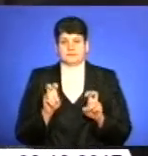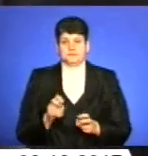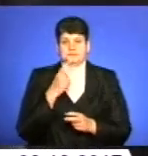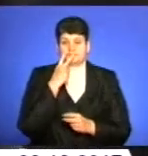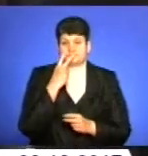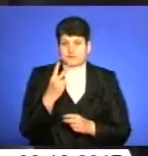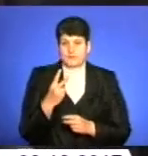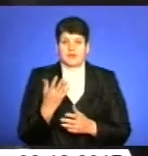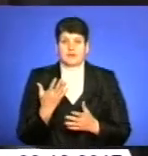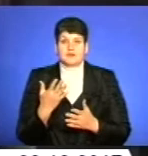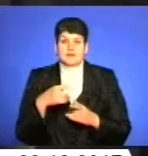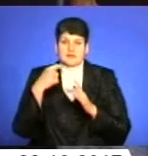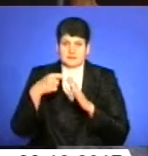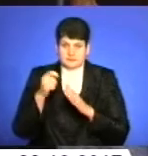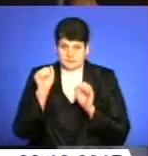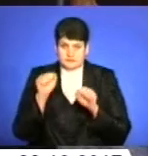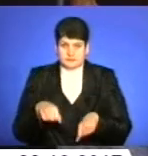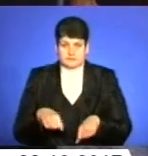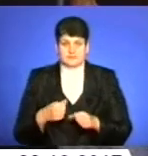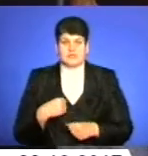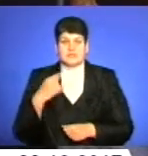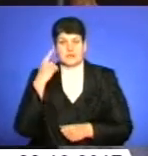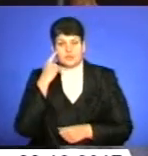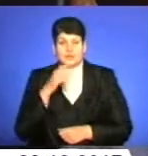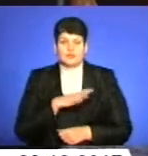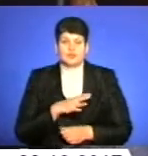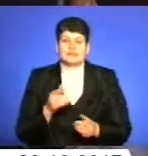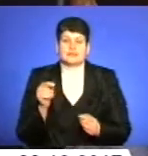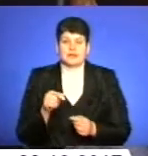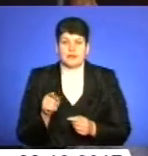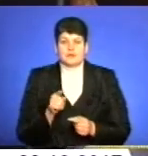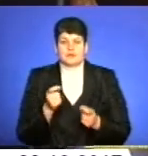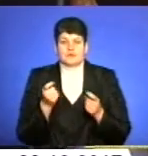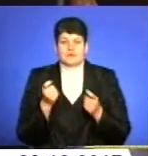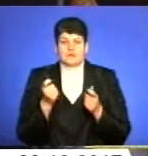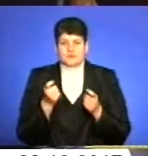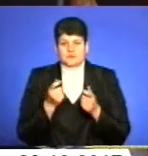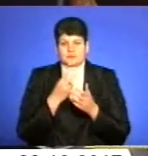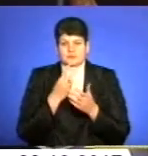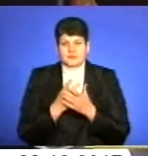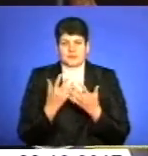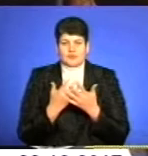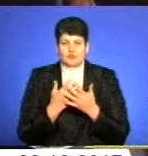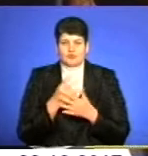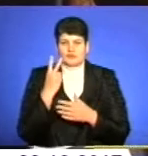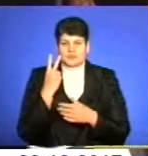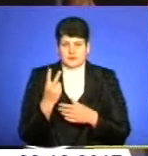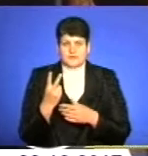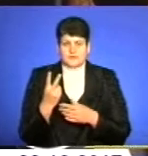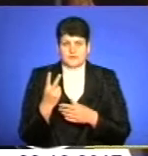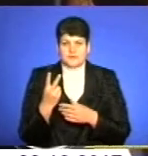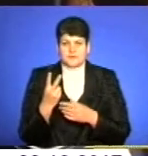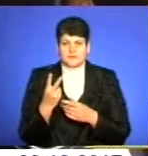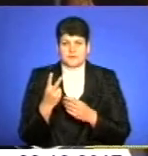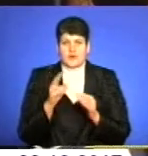стати героєм фільму. Задумка була така, щоб максимально асоціювалося з кіно, це буде 2 кінострічки. Зовнішнє